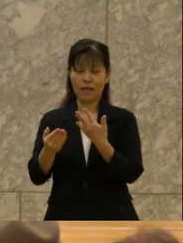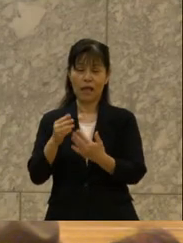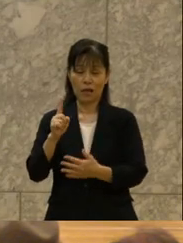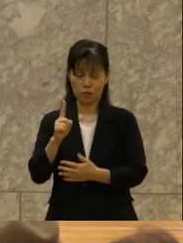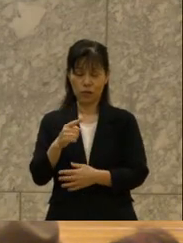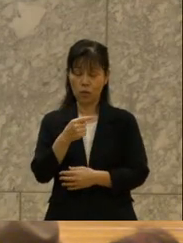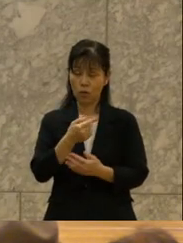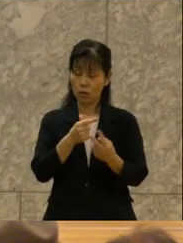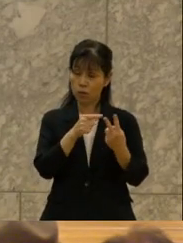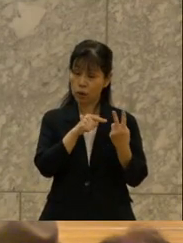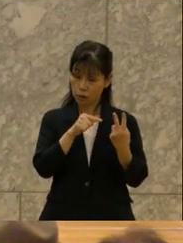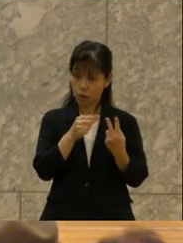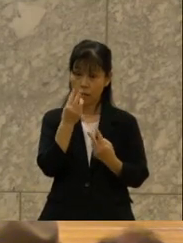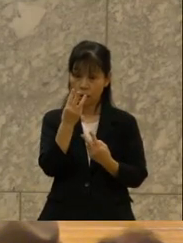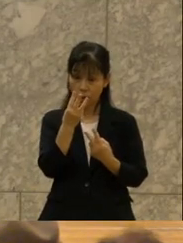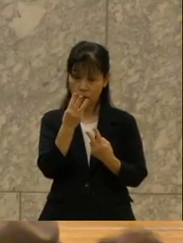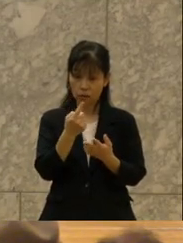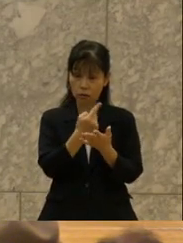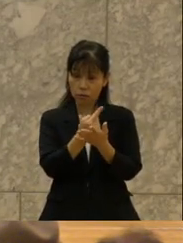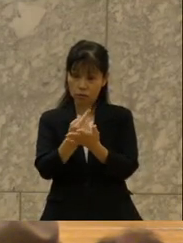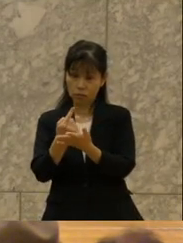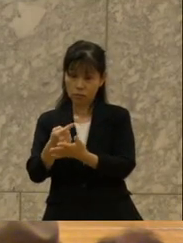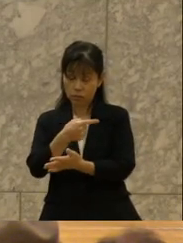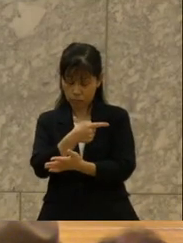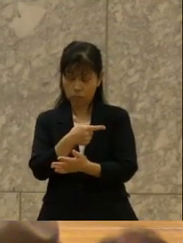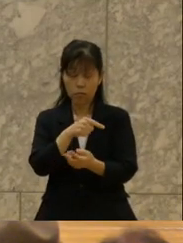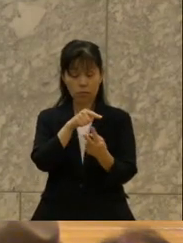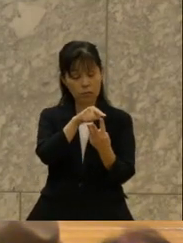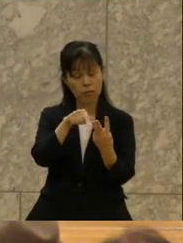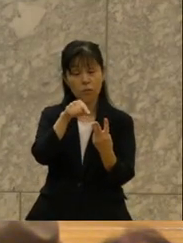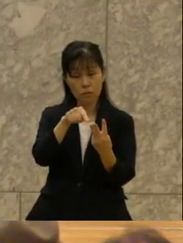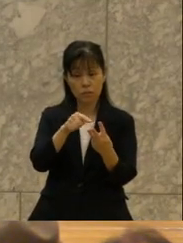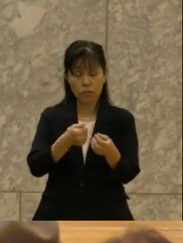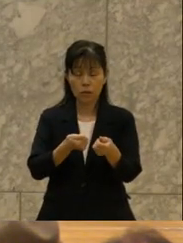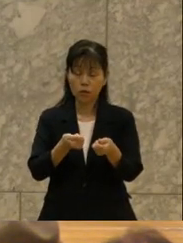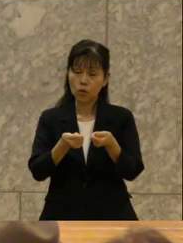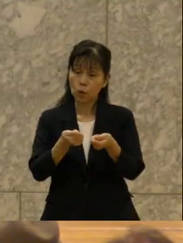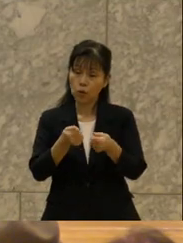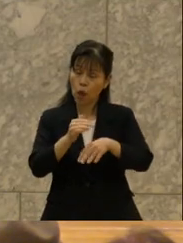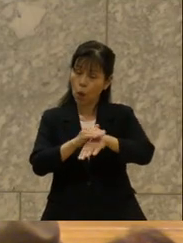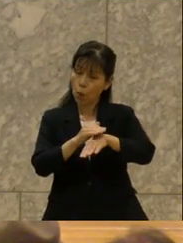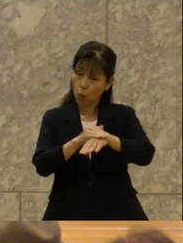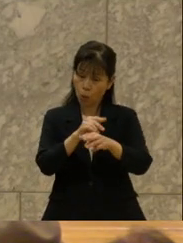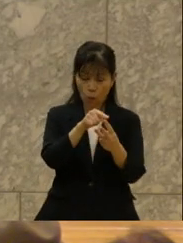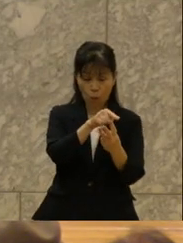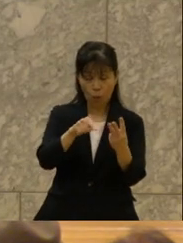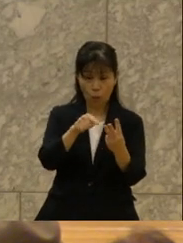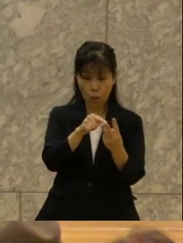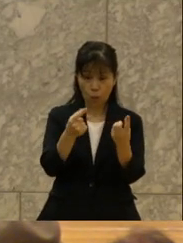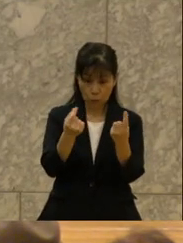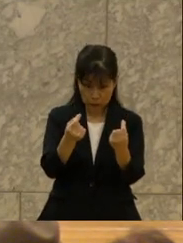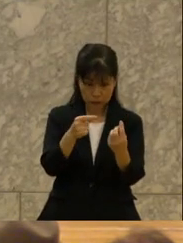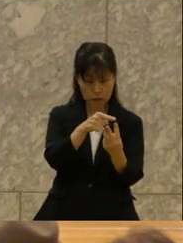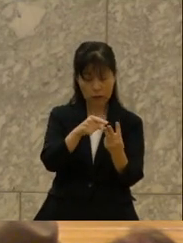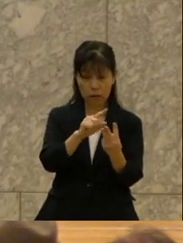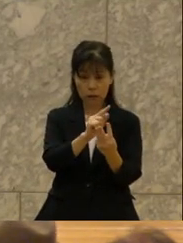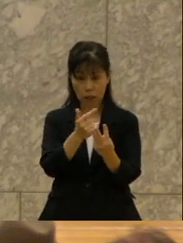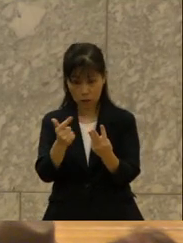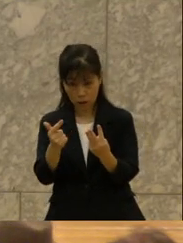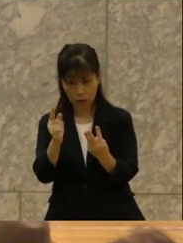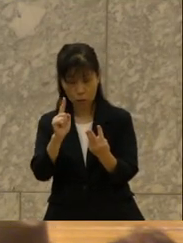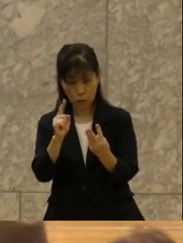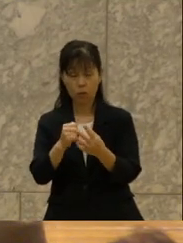の調整方法っていうのはまず田中選手から全く同じ方法だったのかきっとそうではないですよ